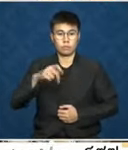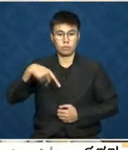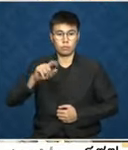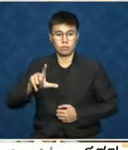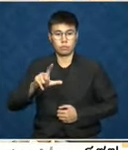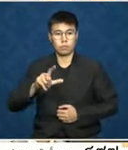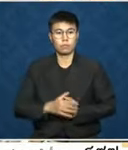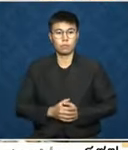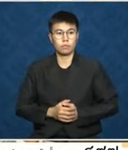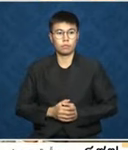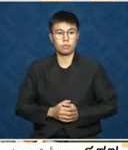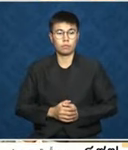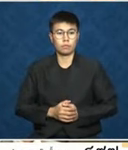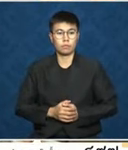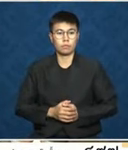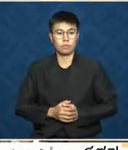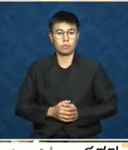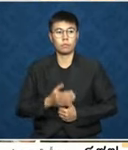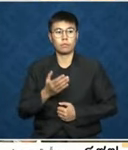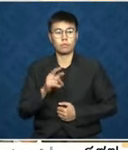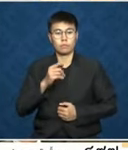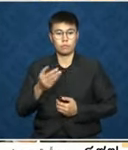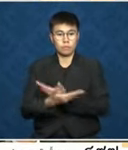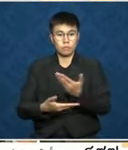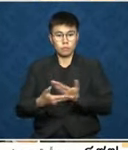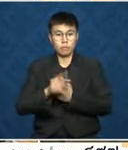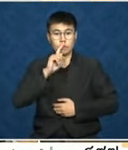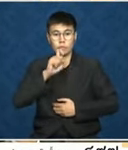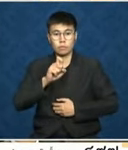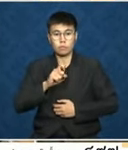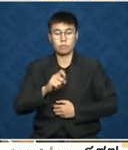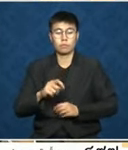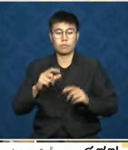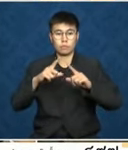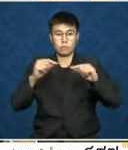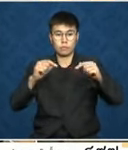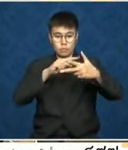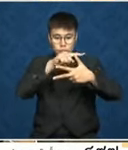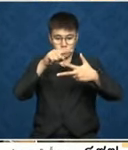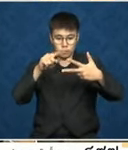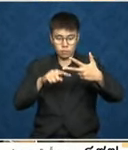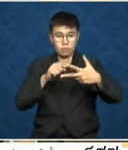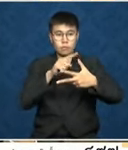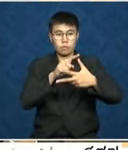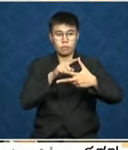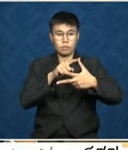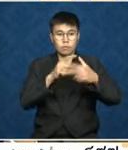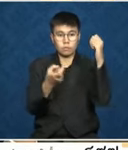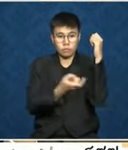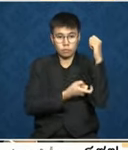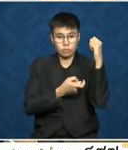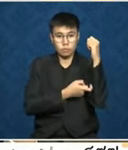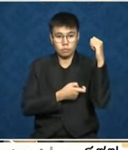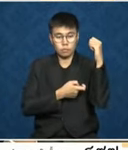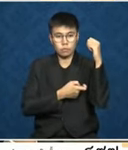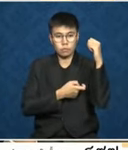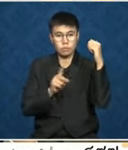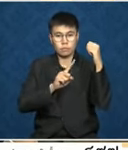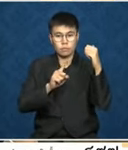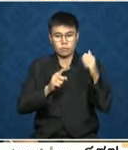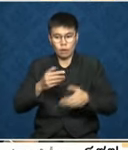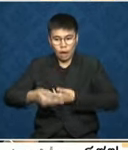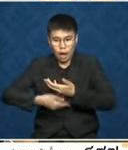ขยันขออนุญาตหารือผ่านท่านประธานอยู่ 3เรื่องครับเรื่องแรกยางพาลาเถื่อนท่านประธานครับ